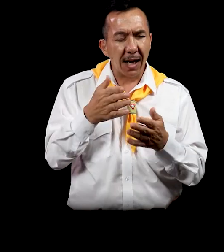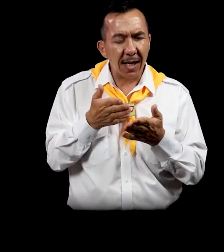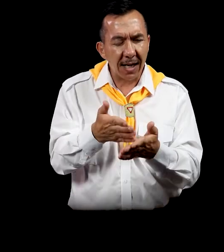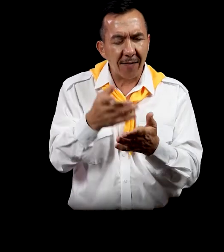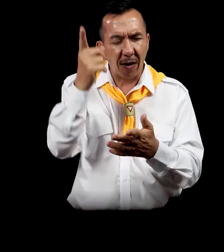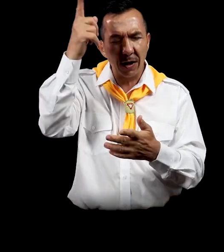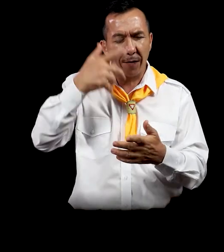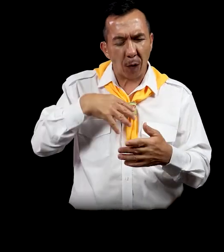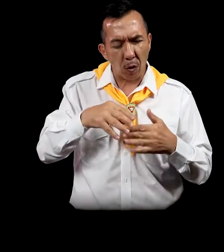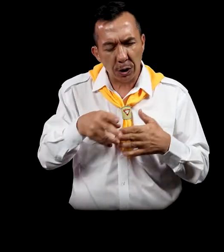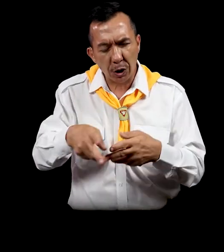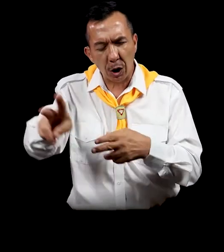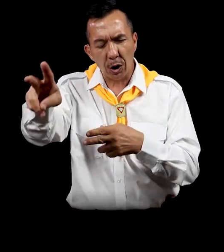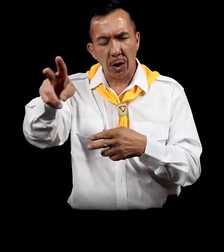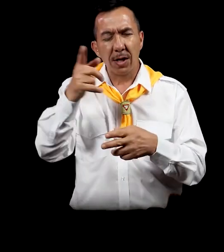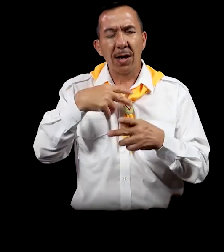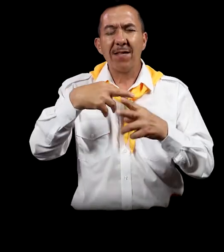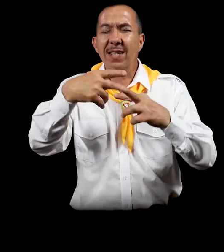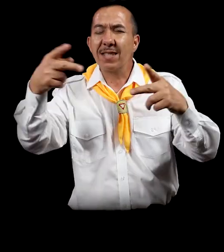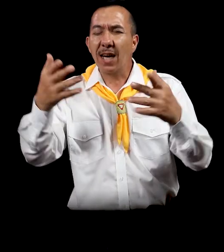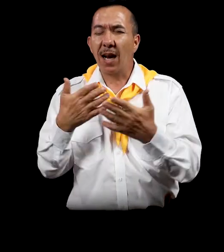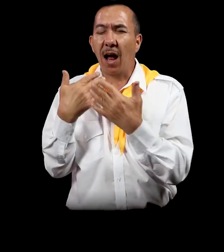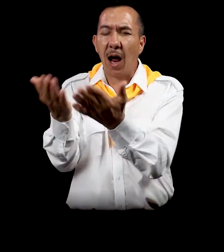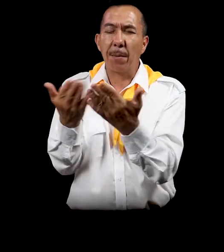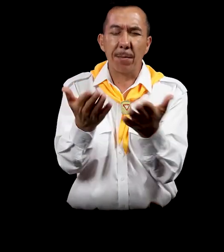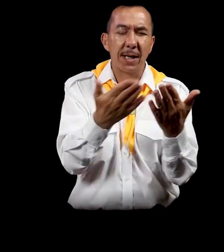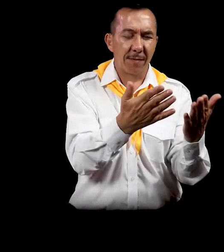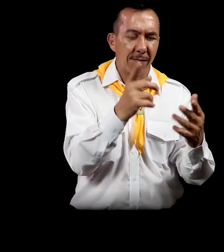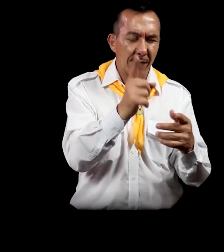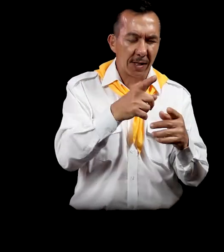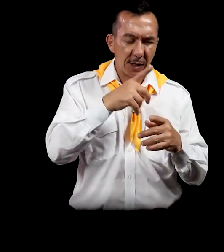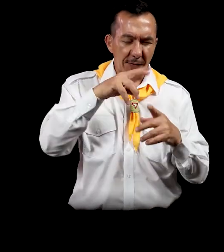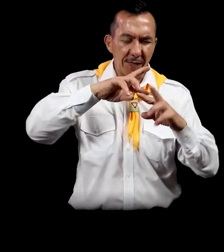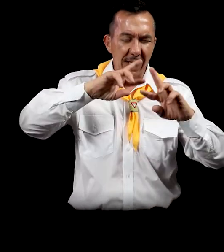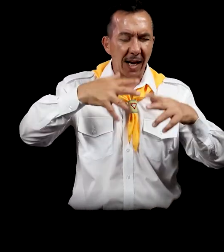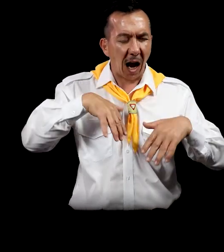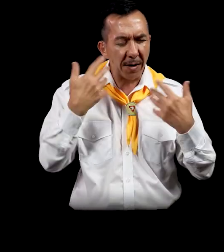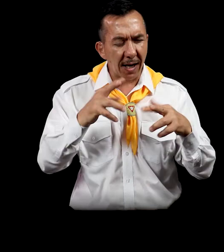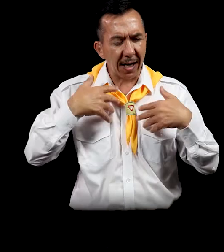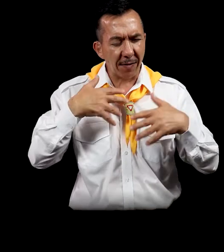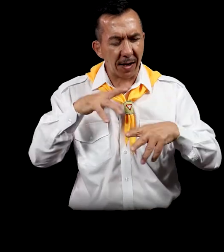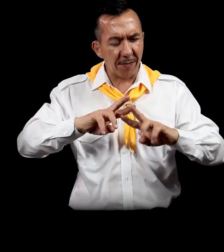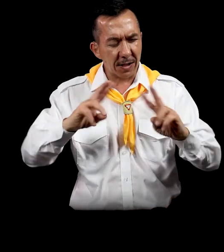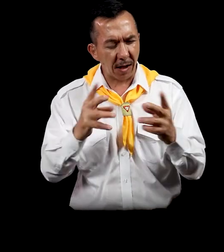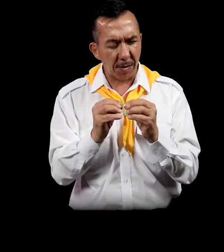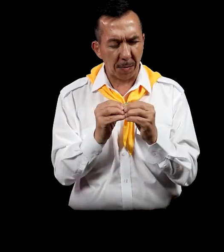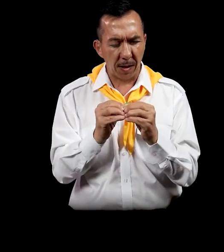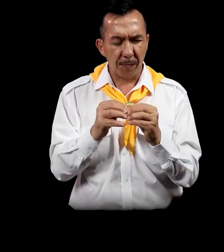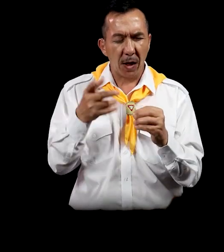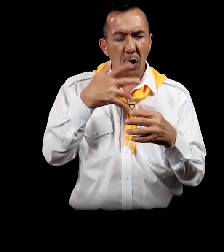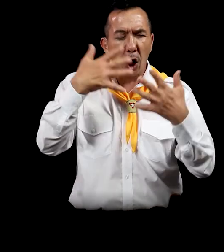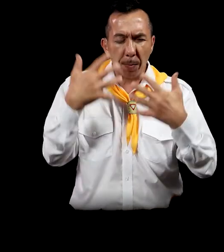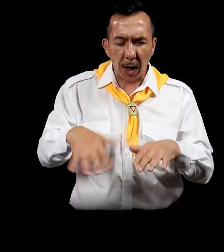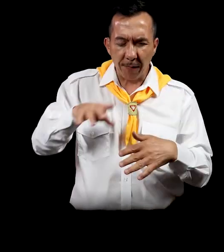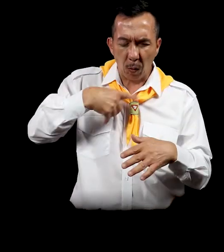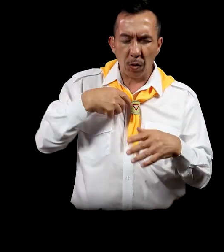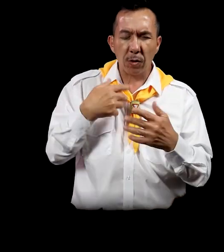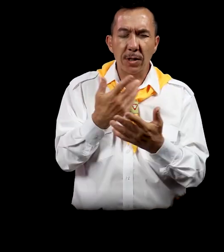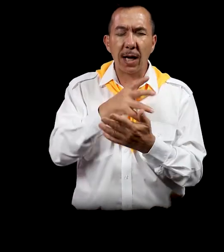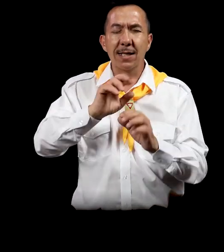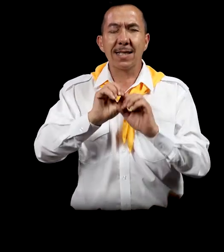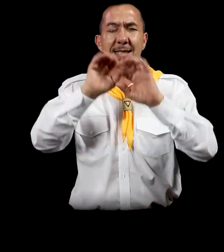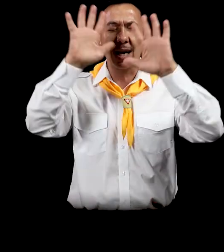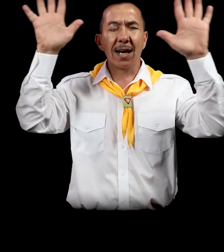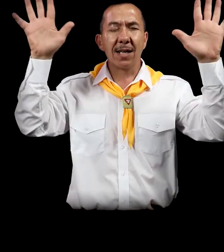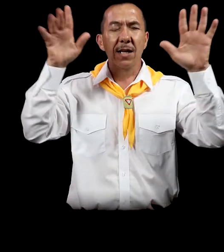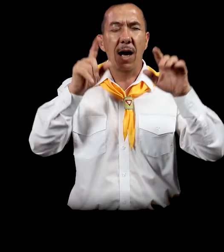lyf, stuur ons waar u ons wil hê om 'n verskil in ander mense se lewens te kan maak. Dankie dat u ons gebruik om ons ligte te